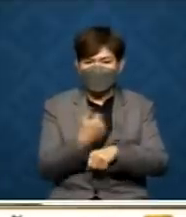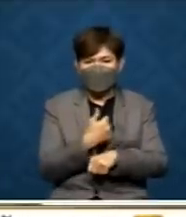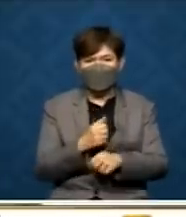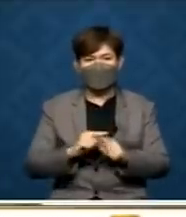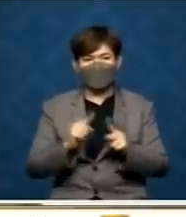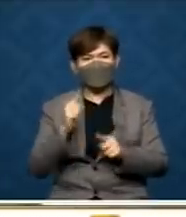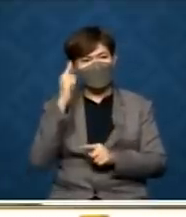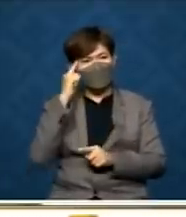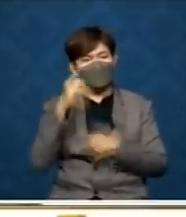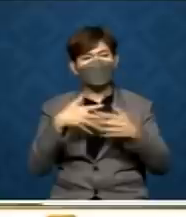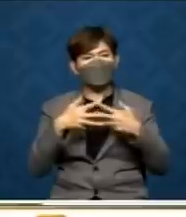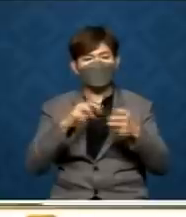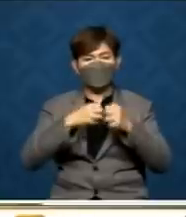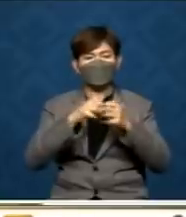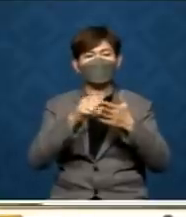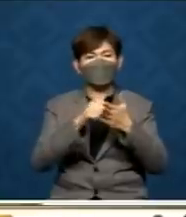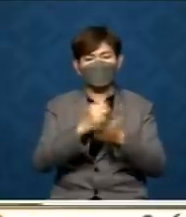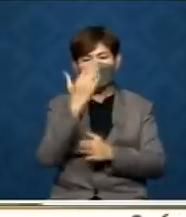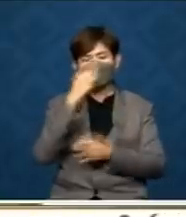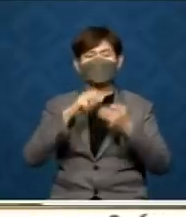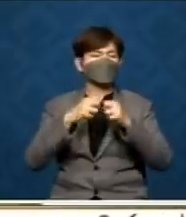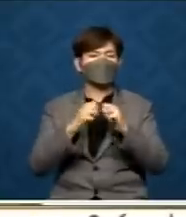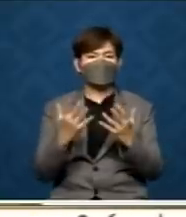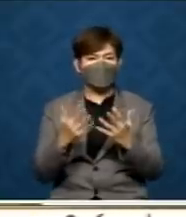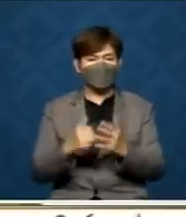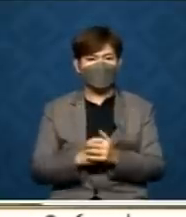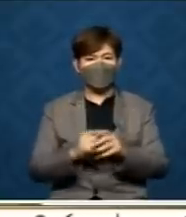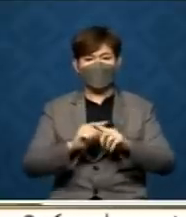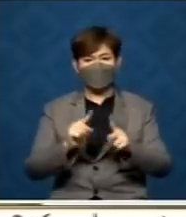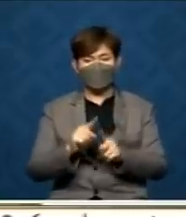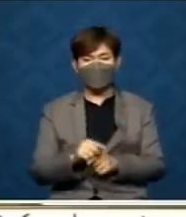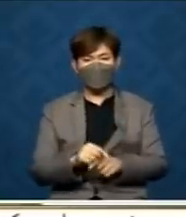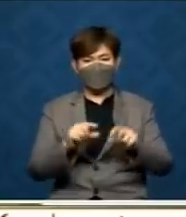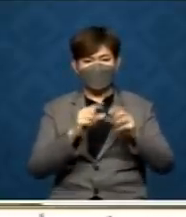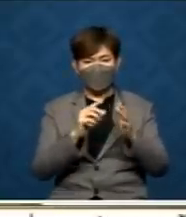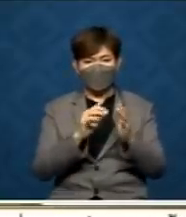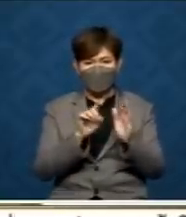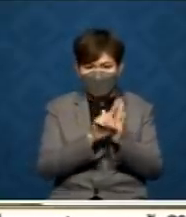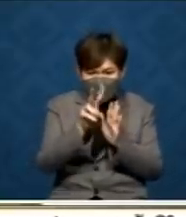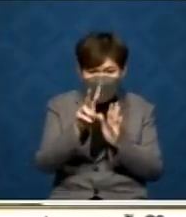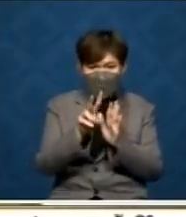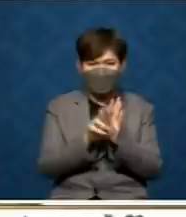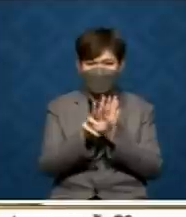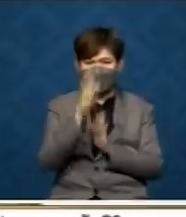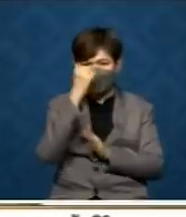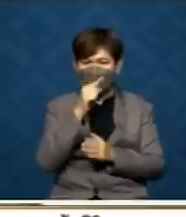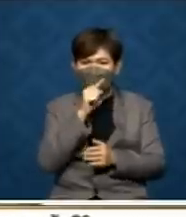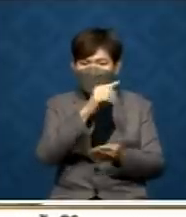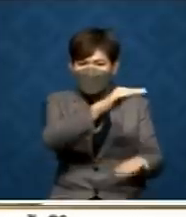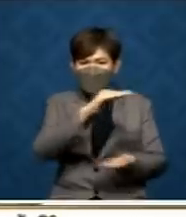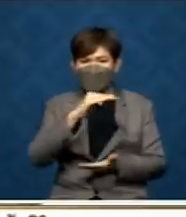ปรบมือให้รอบแรกแก้ปัญหาเฉพาะหน้าไม่มีปัญหาแต่ไอ้รถ 2-3ต่อมานี่ทำไมต้องไปเอานี่คือ